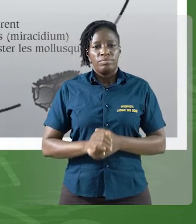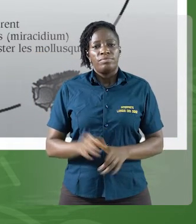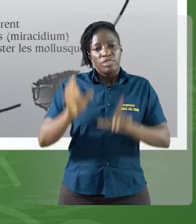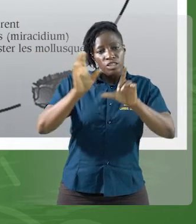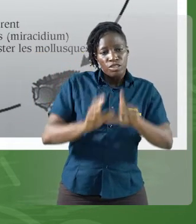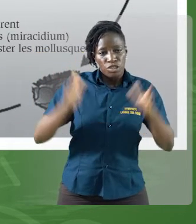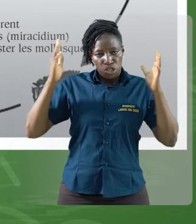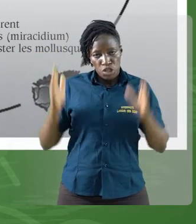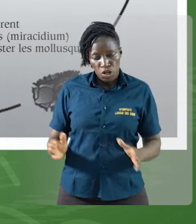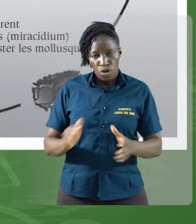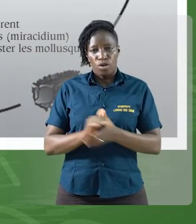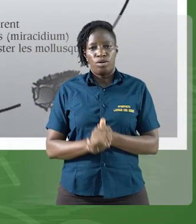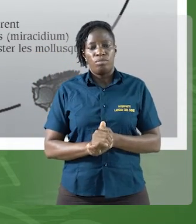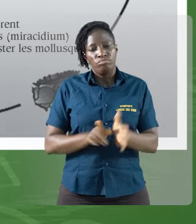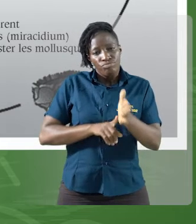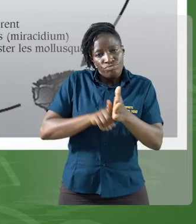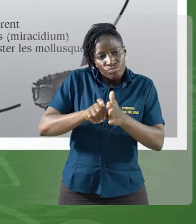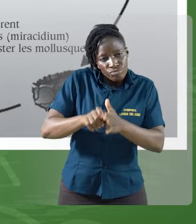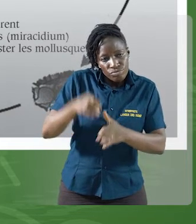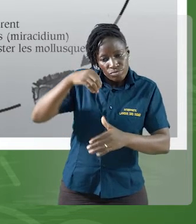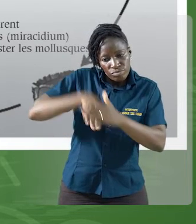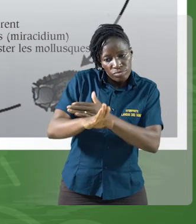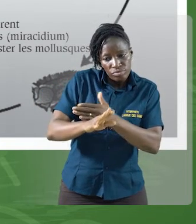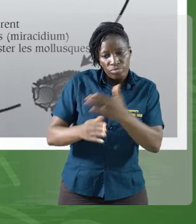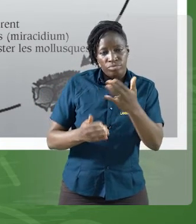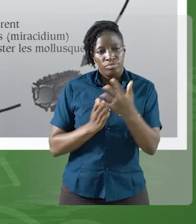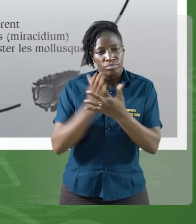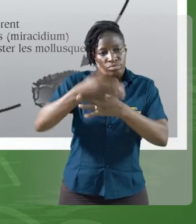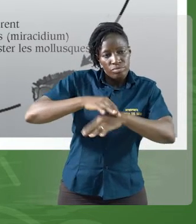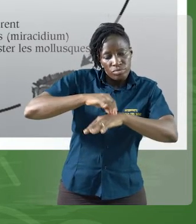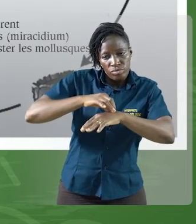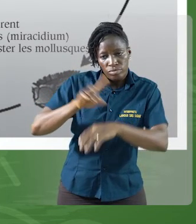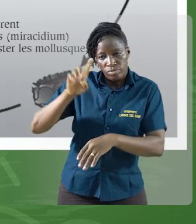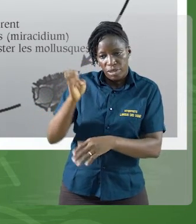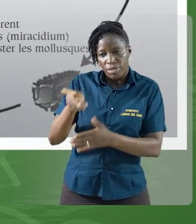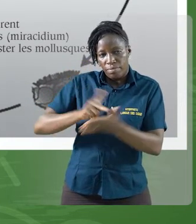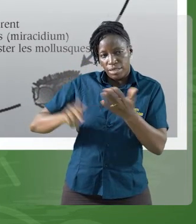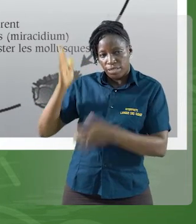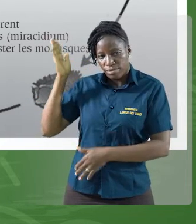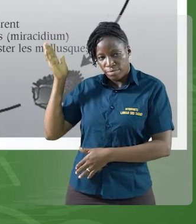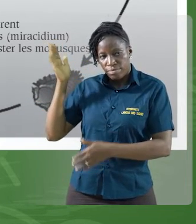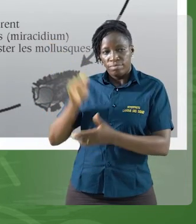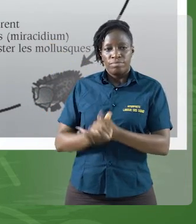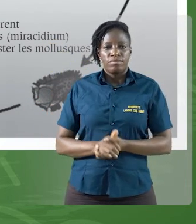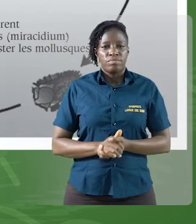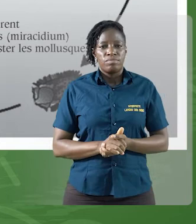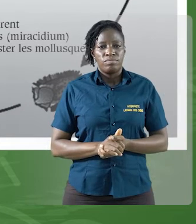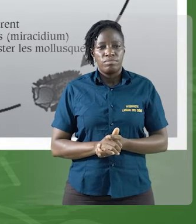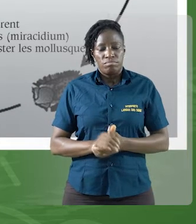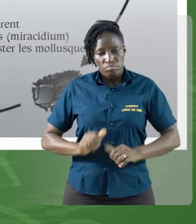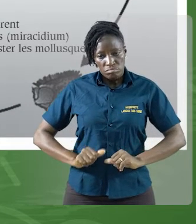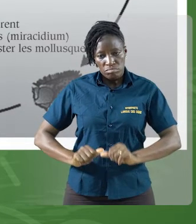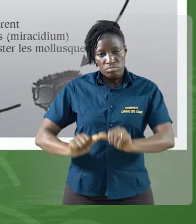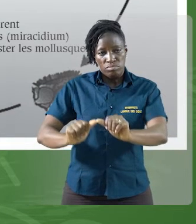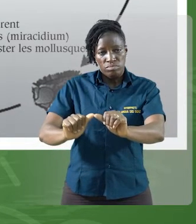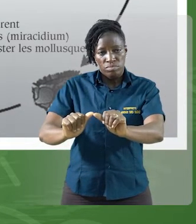la pénétration des cercails par la peau représente la première étape. Ensuite, il y a la